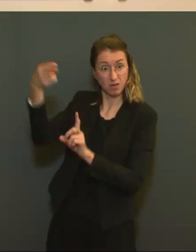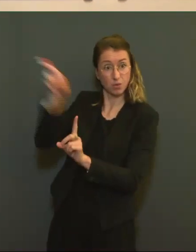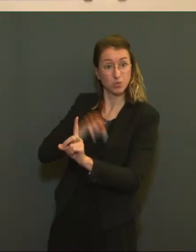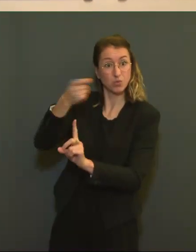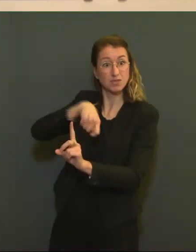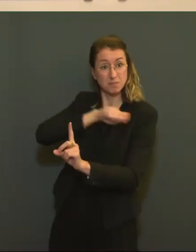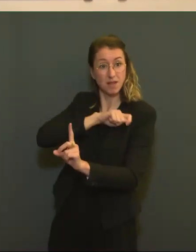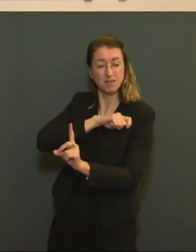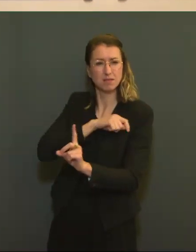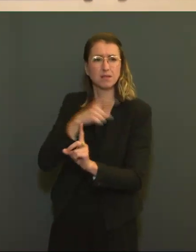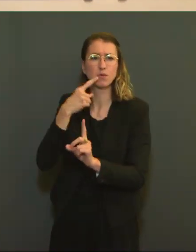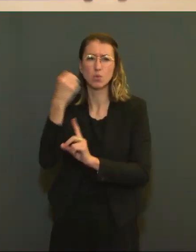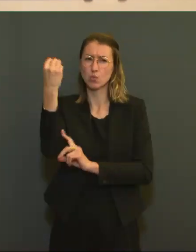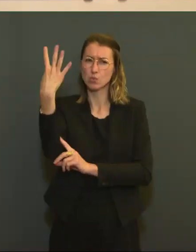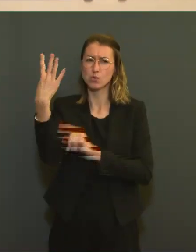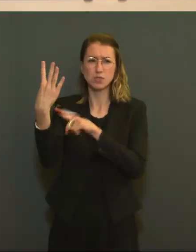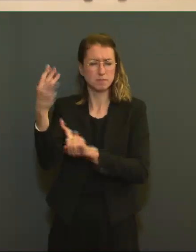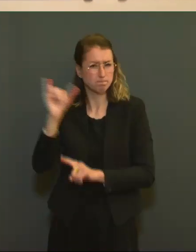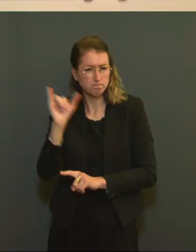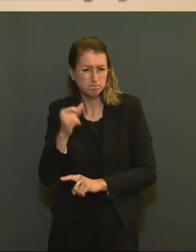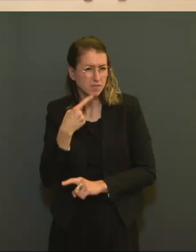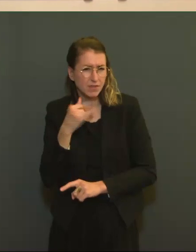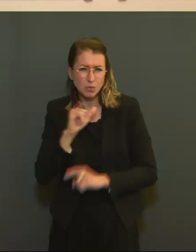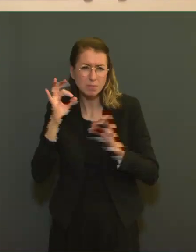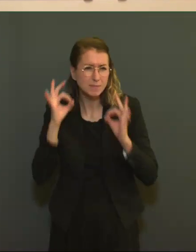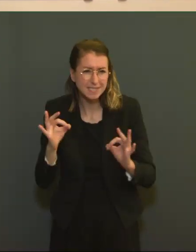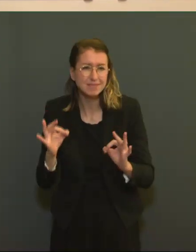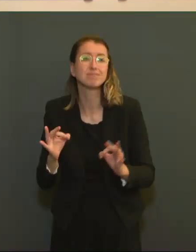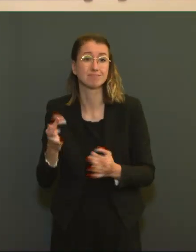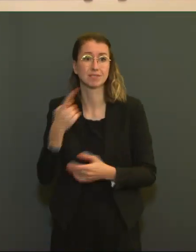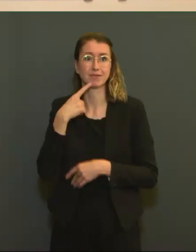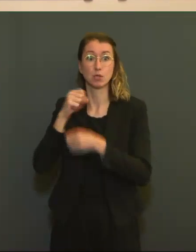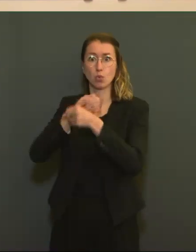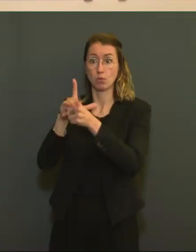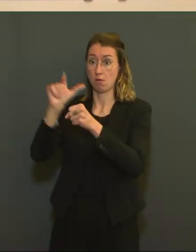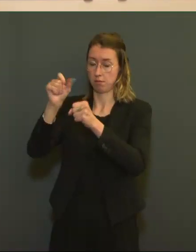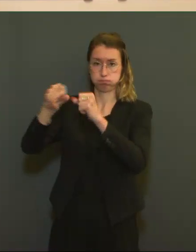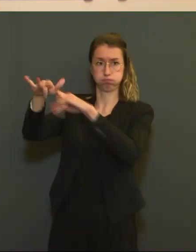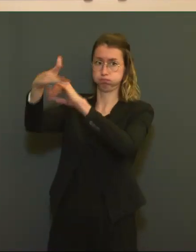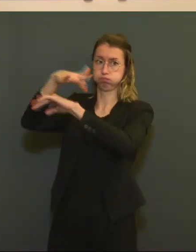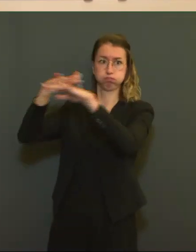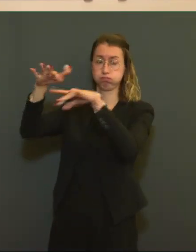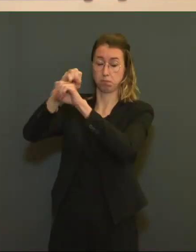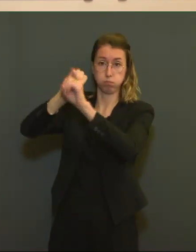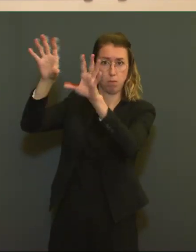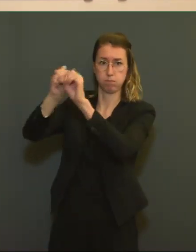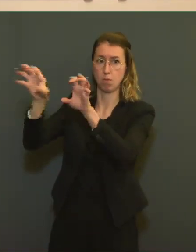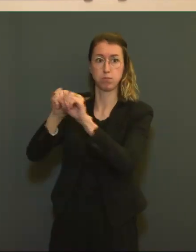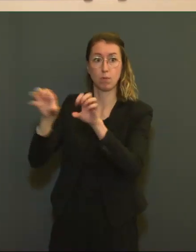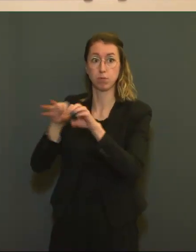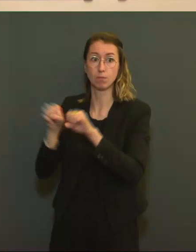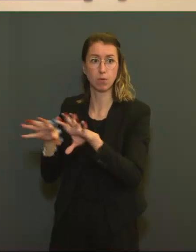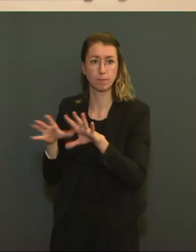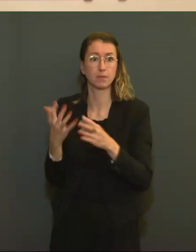rouge signifie que le virus circule fortement dans la zone en question. Pour donner un chiffre qui peut parler plus